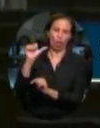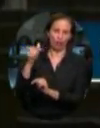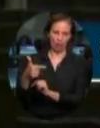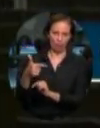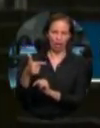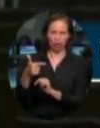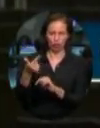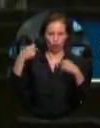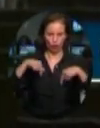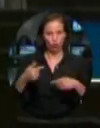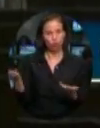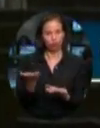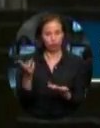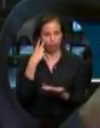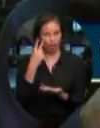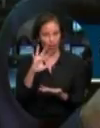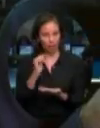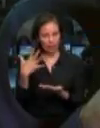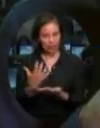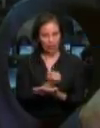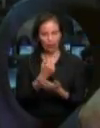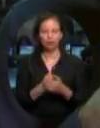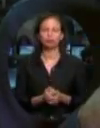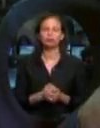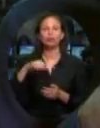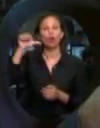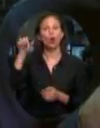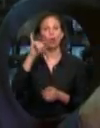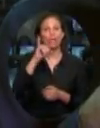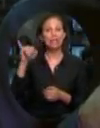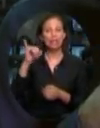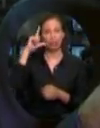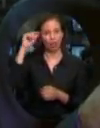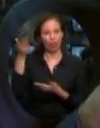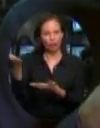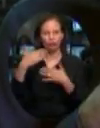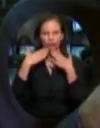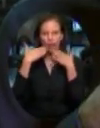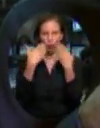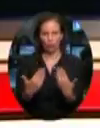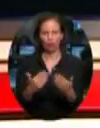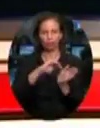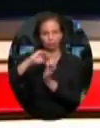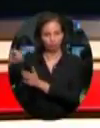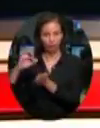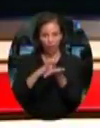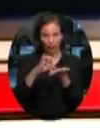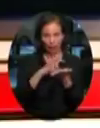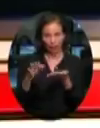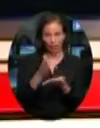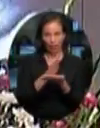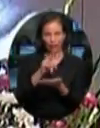יצליח לעשות את זה. אור ישראלי מגני התערוכה, תודה רבה לך, ואנחנו נעבור לכתבה שהכנת היום